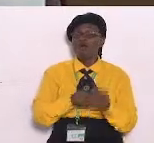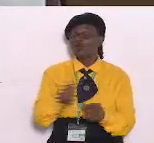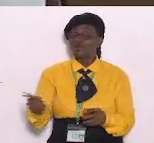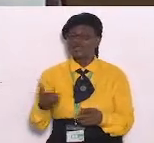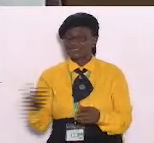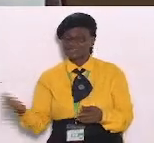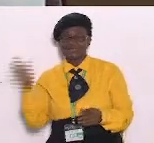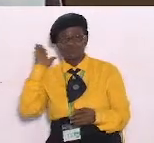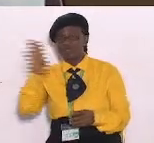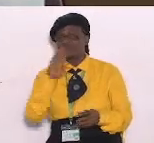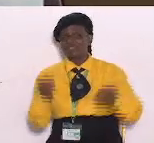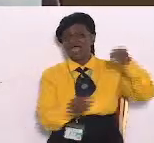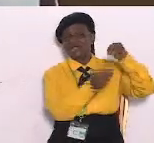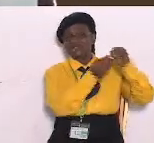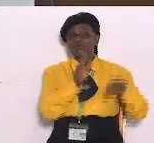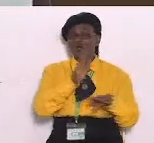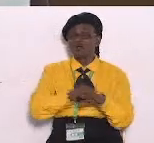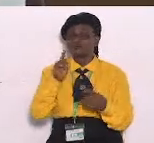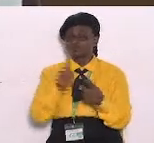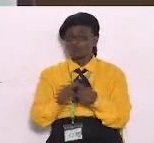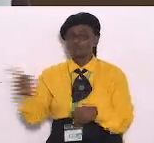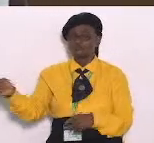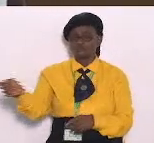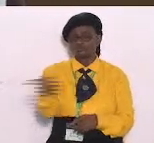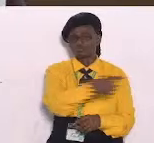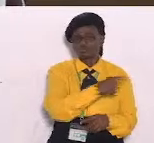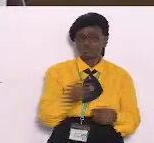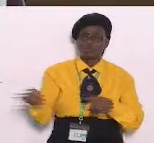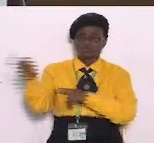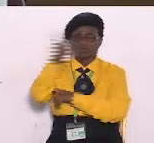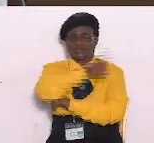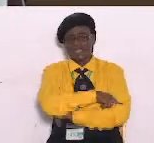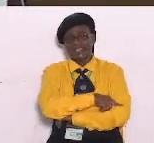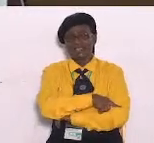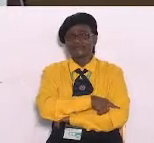toute chose sera ajouté à toi